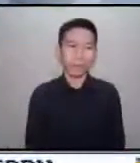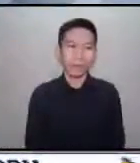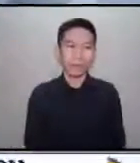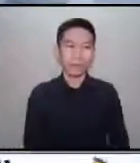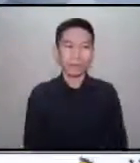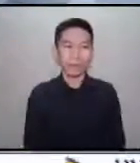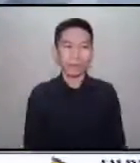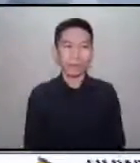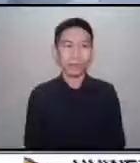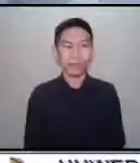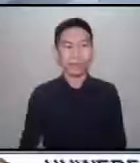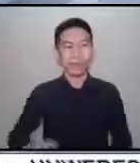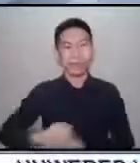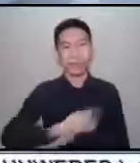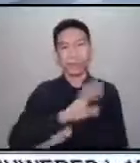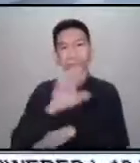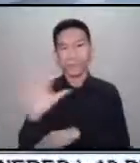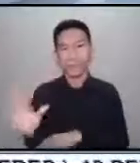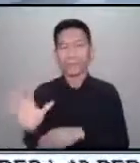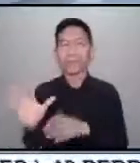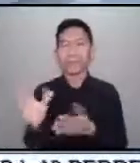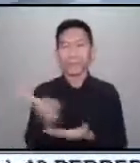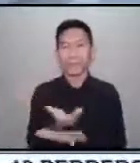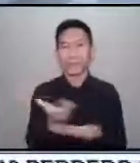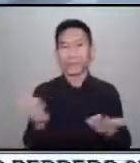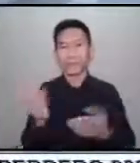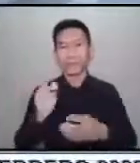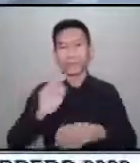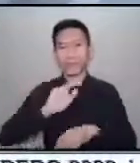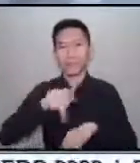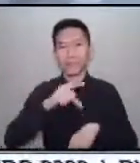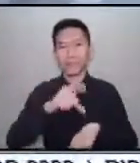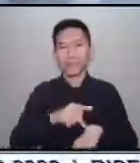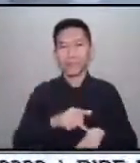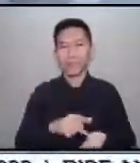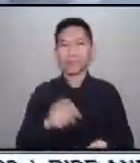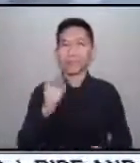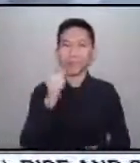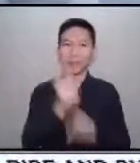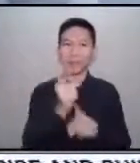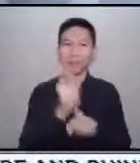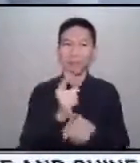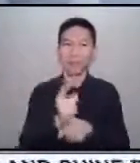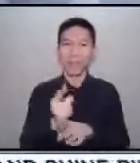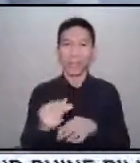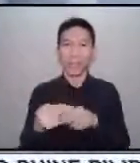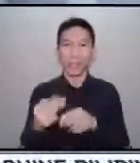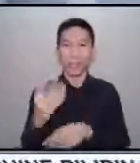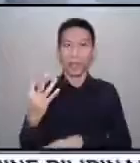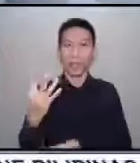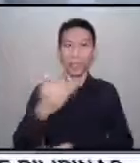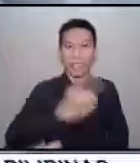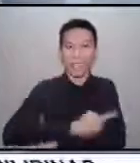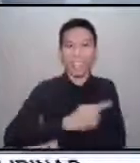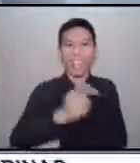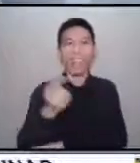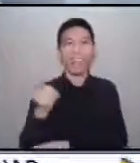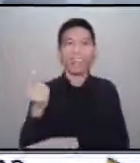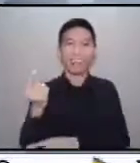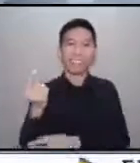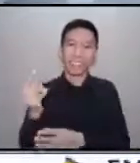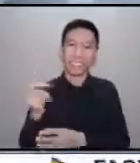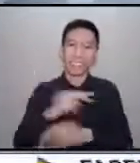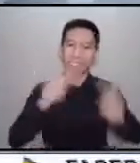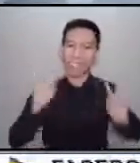Rise and shine, Chi. Rise and shine, Pilipinas. Chi, tama ka dyan. Na apat na araw na lang. Araw na ng mga puso. Kaya naman alam